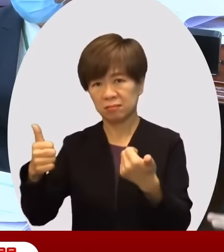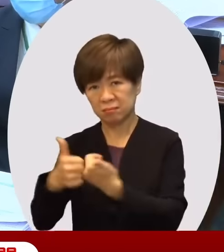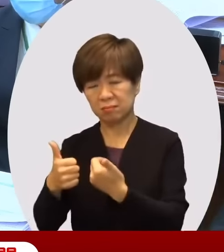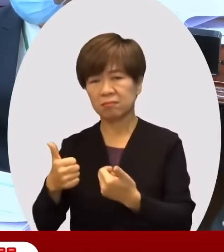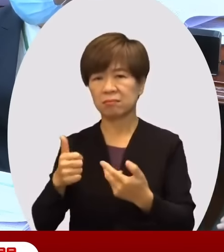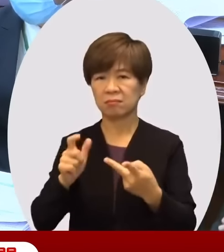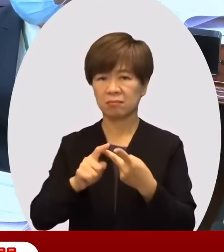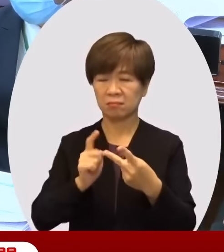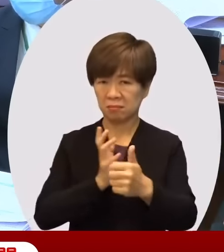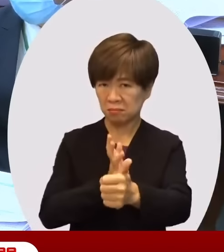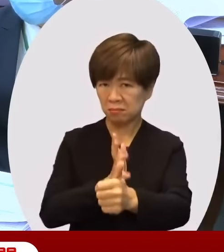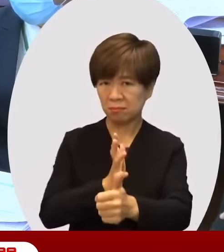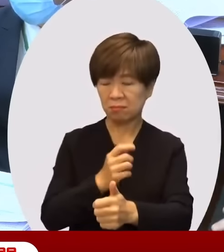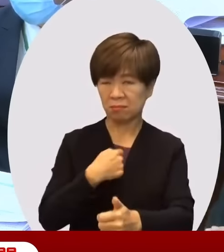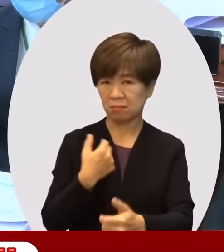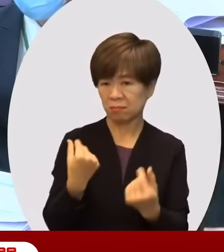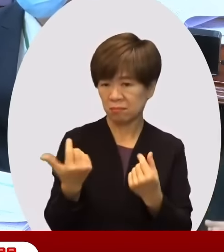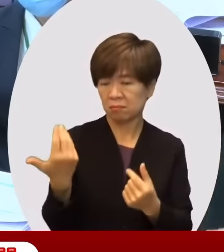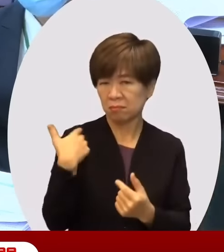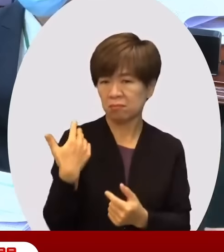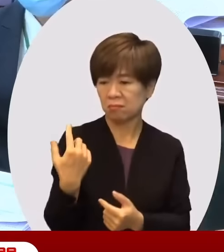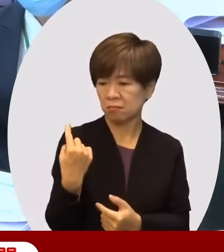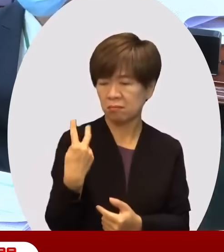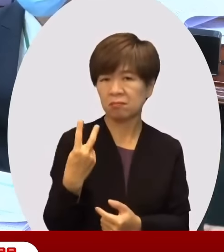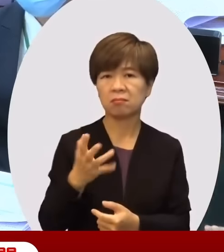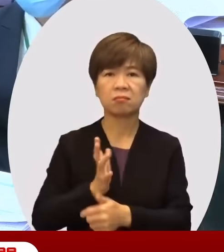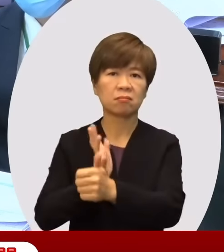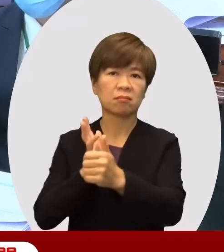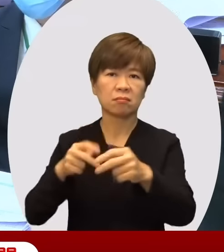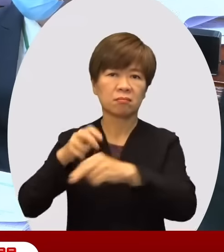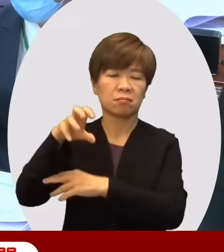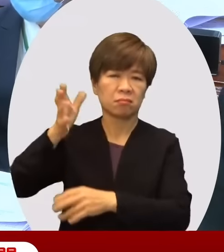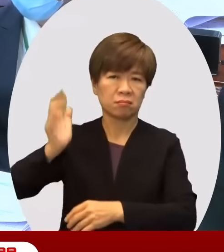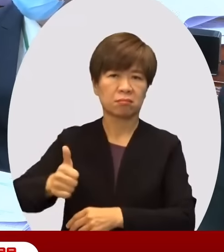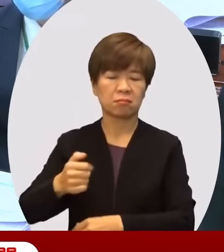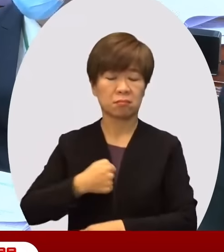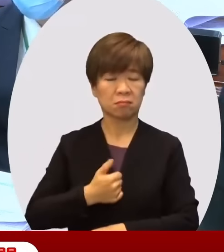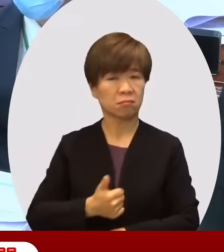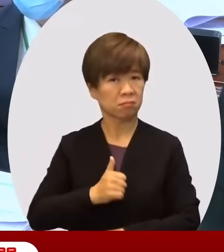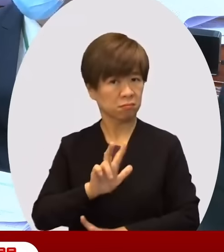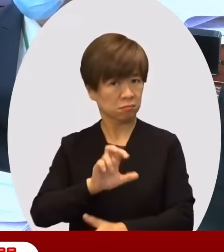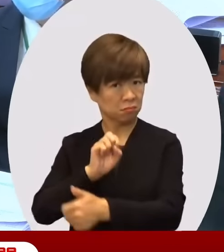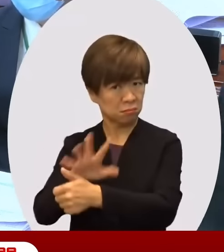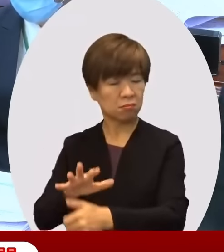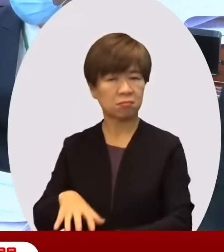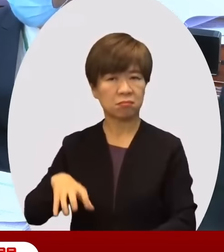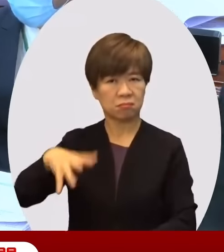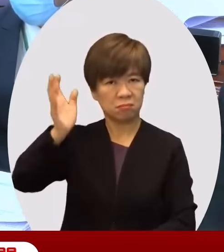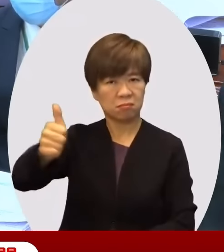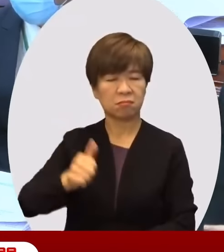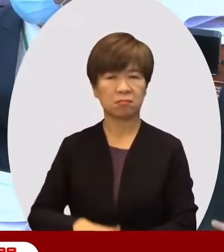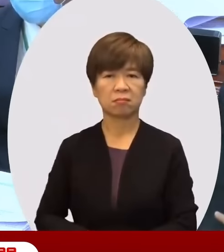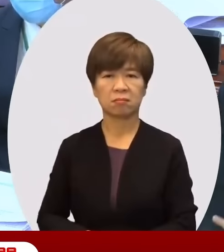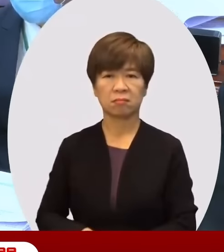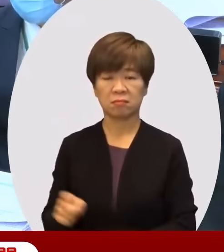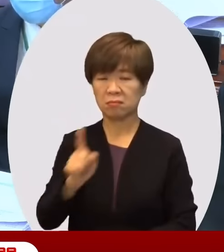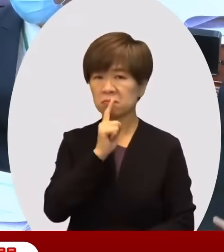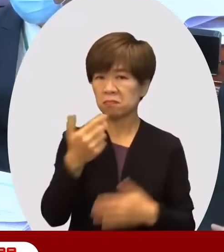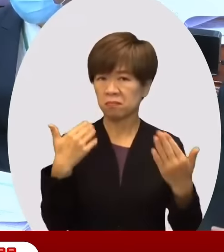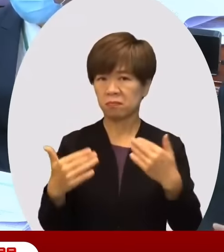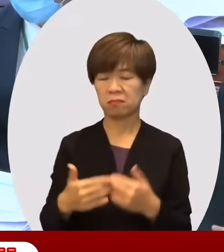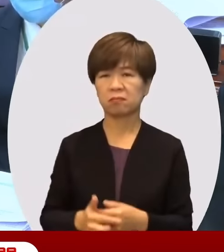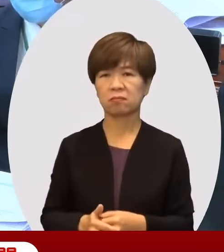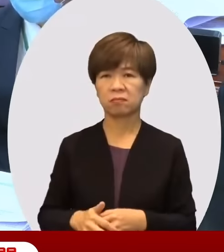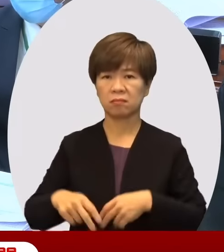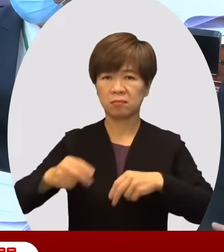还是在质询，哎，我好像昨天还前天才质询行政院长，我很坦白的跟卓院长讲，你只要说基于行